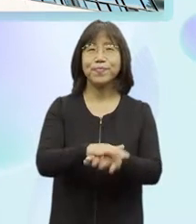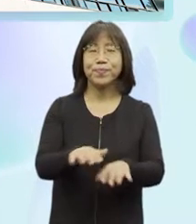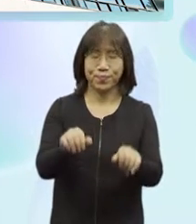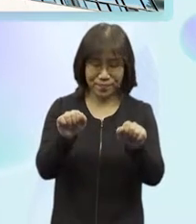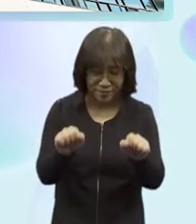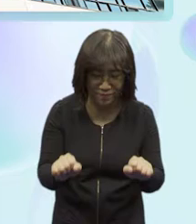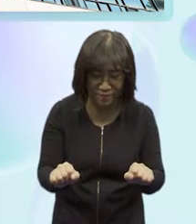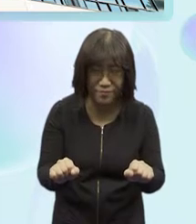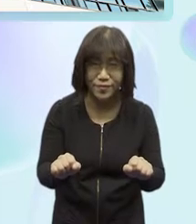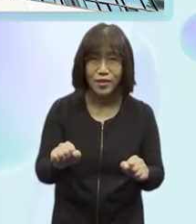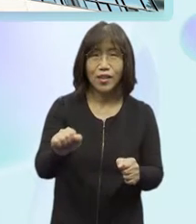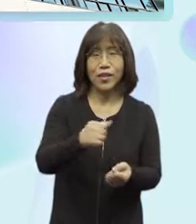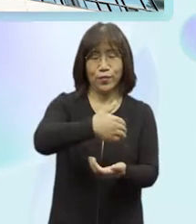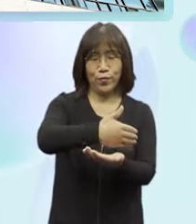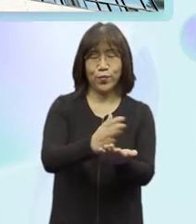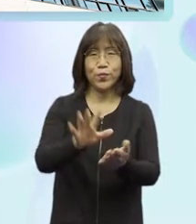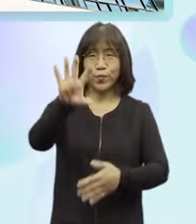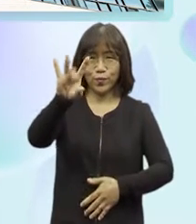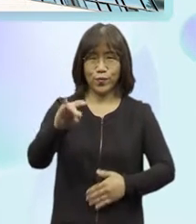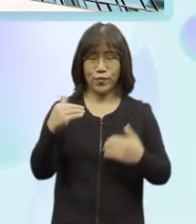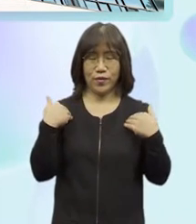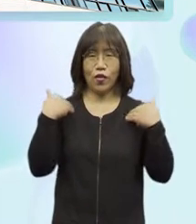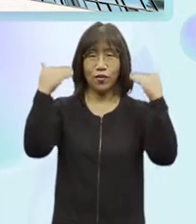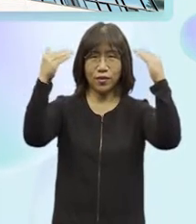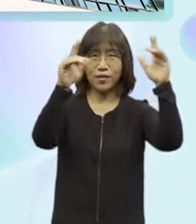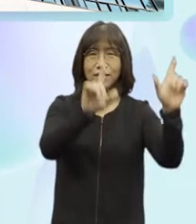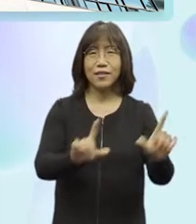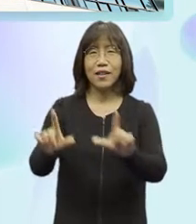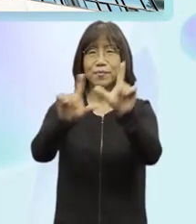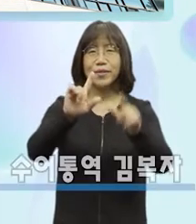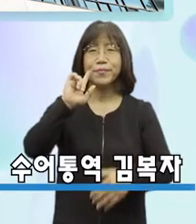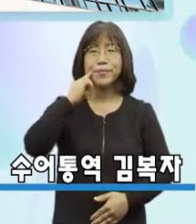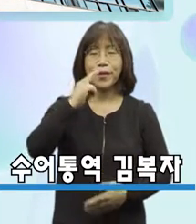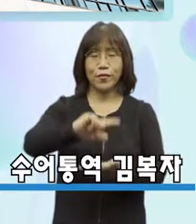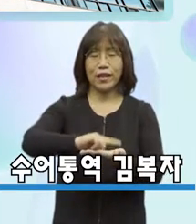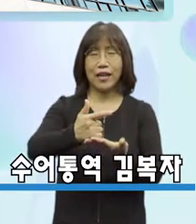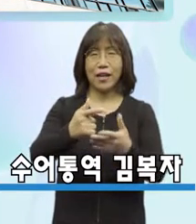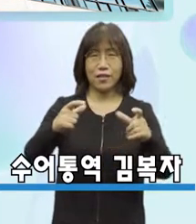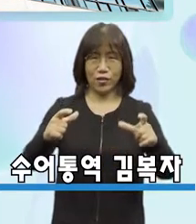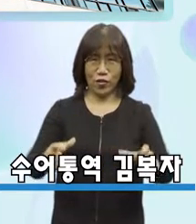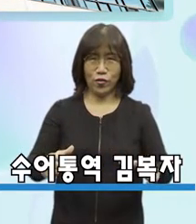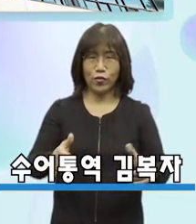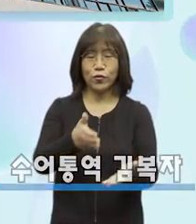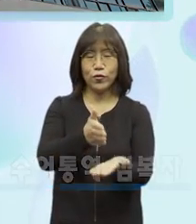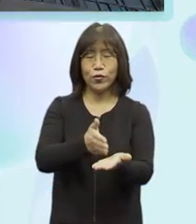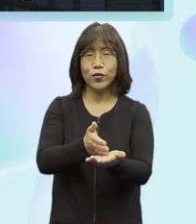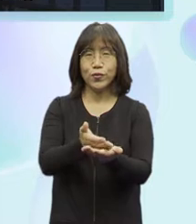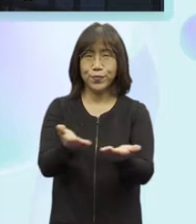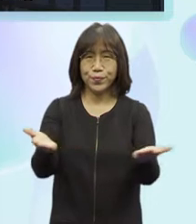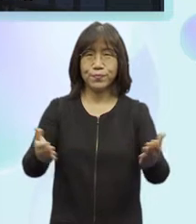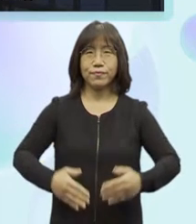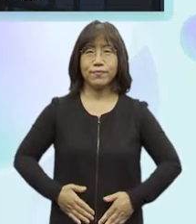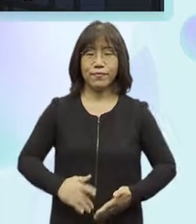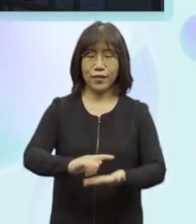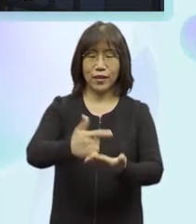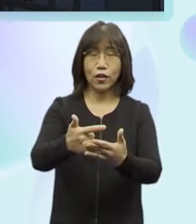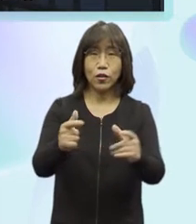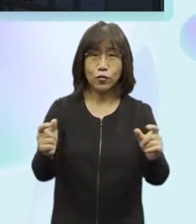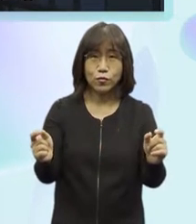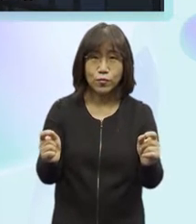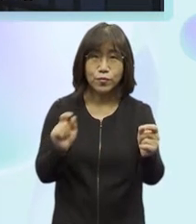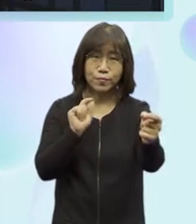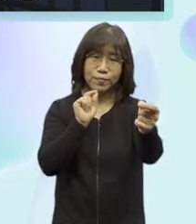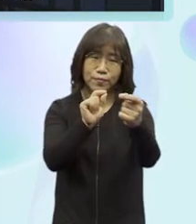국민 여러분 안녕하십니까? 조화로운 성장, 삶이 아름다운 강서, 아이강서TV 김민주입니다. 강서구가